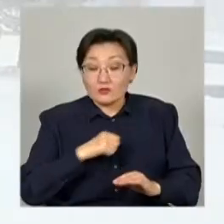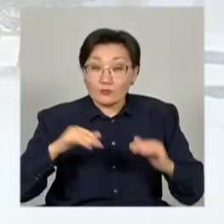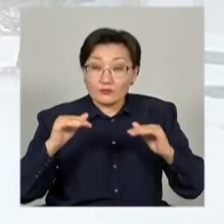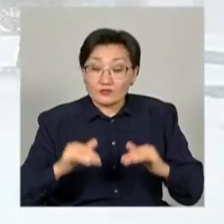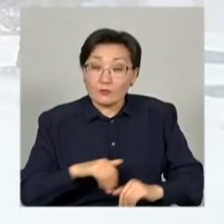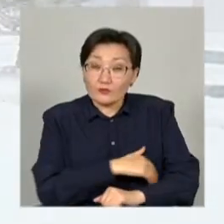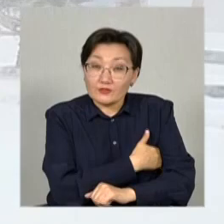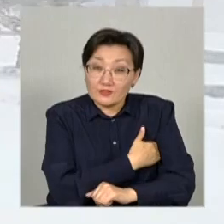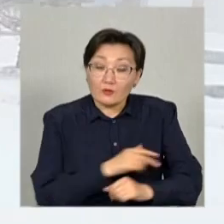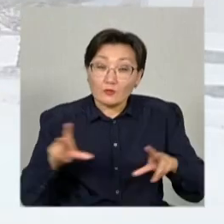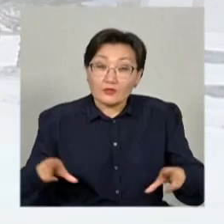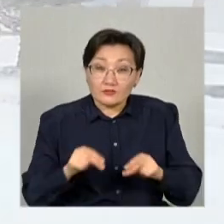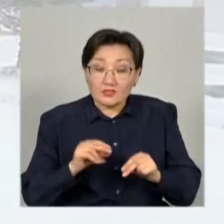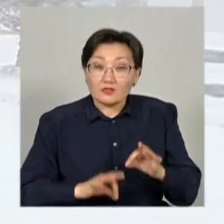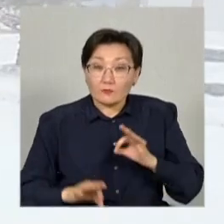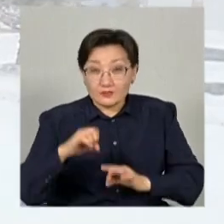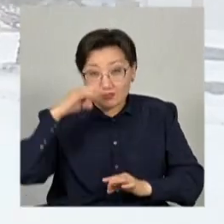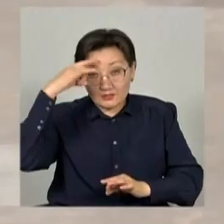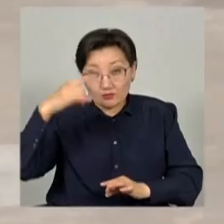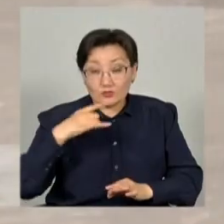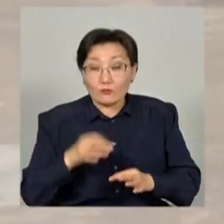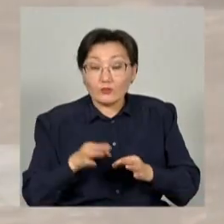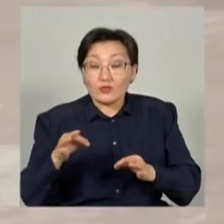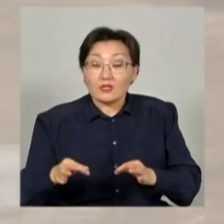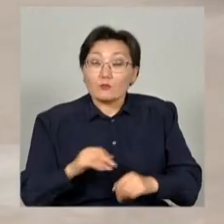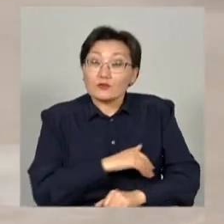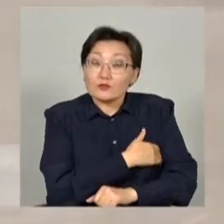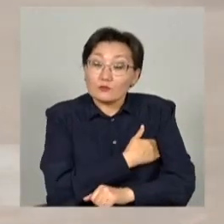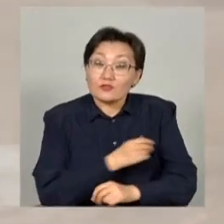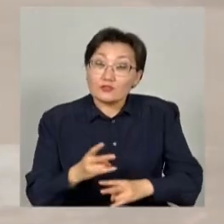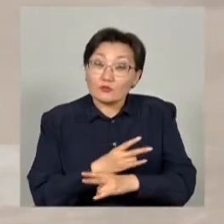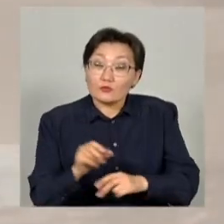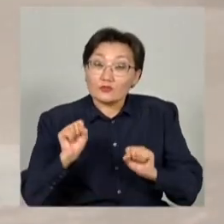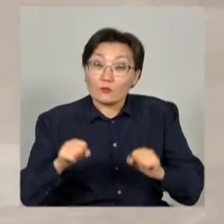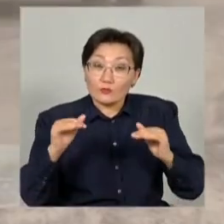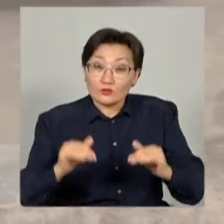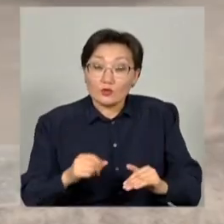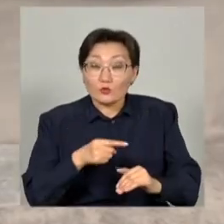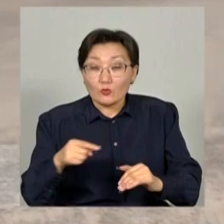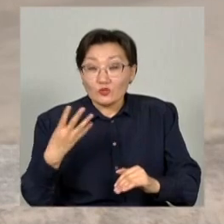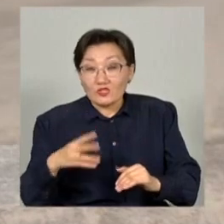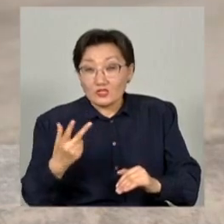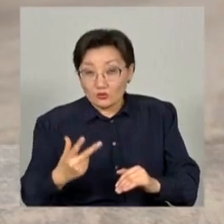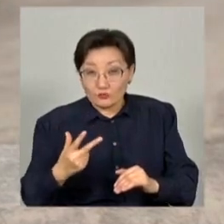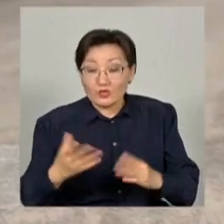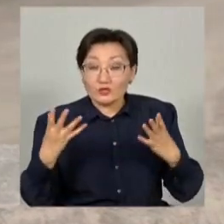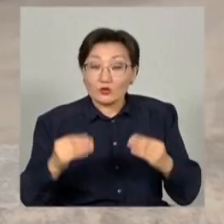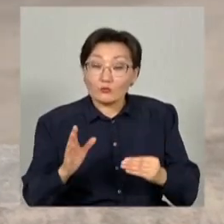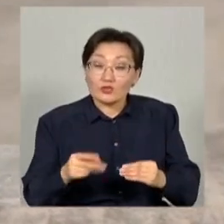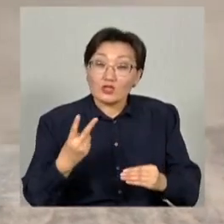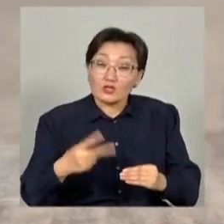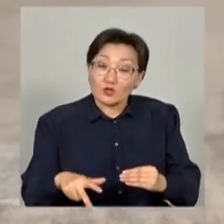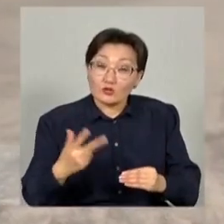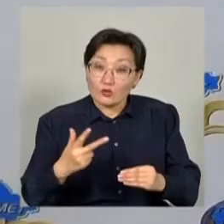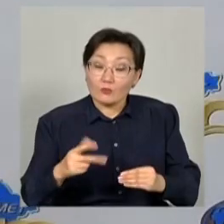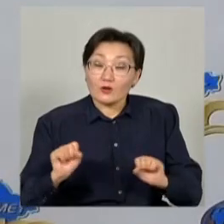температуру обещают на этой неделе в Восточно-Казахстанской области. Столбики термометров ночью там могут опуститься до минус 43. Днем будет до